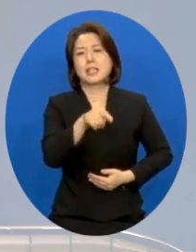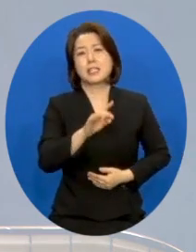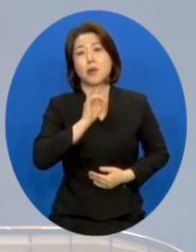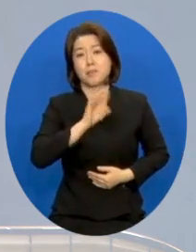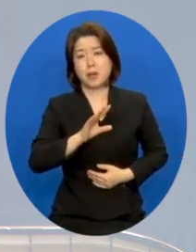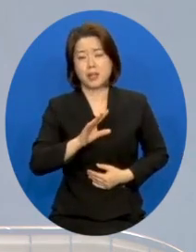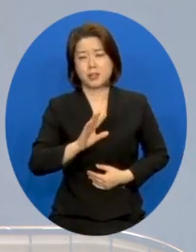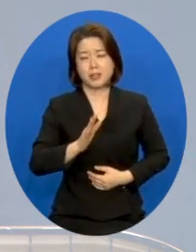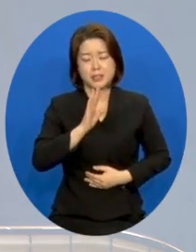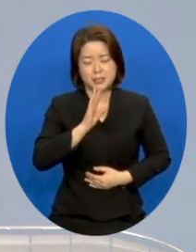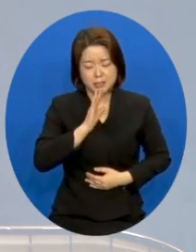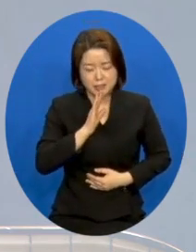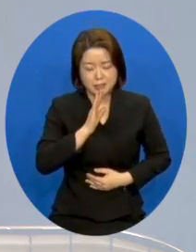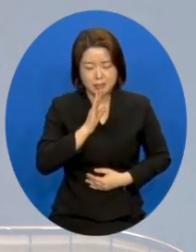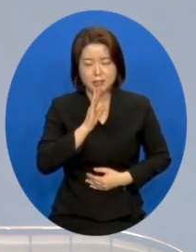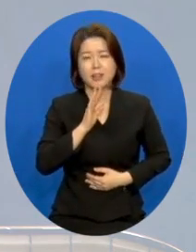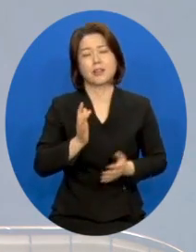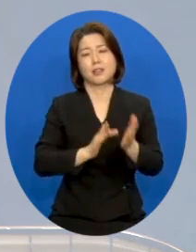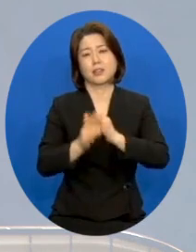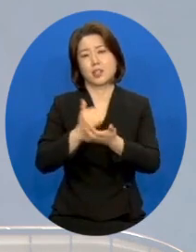지르 잘